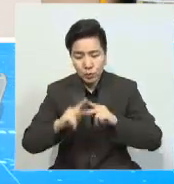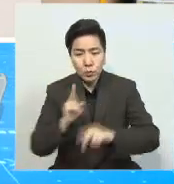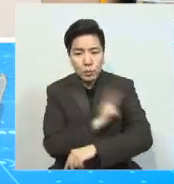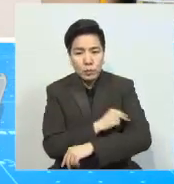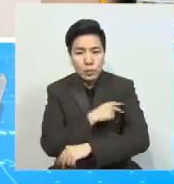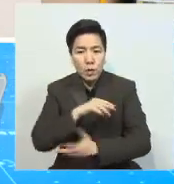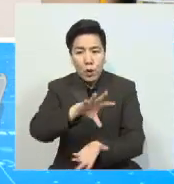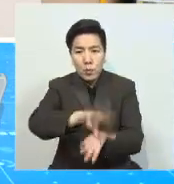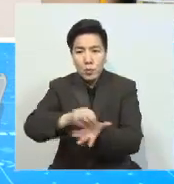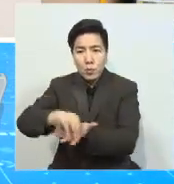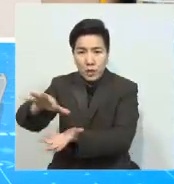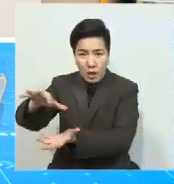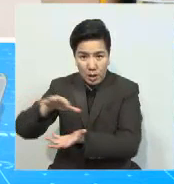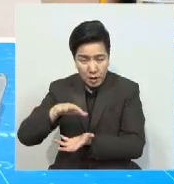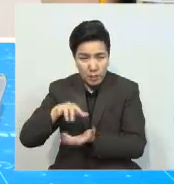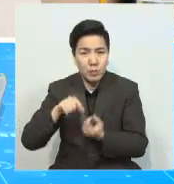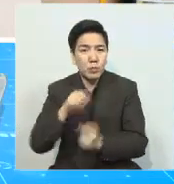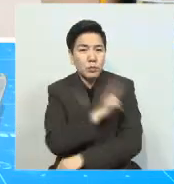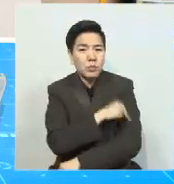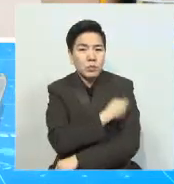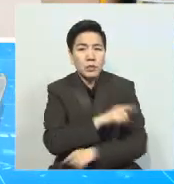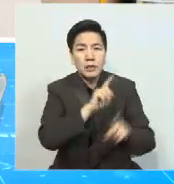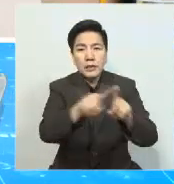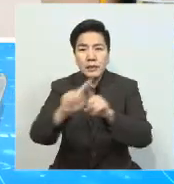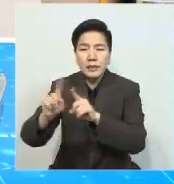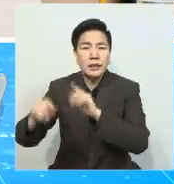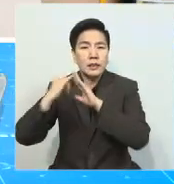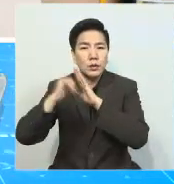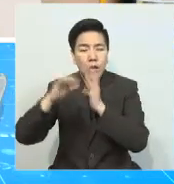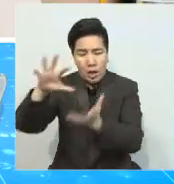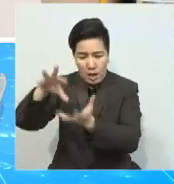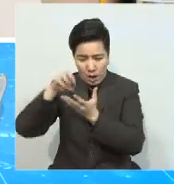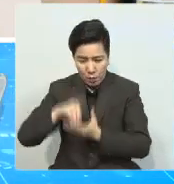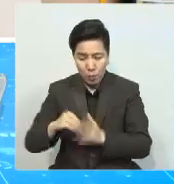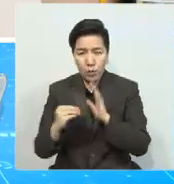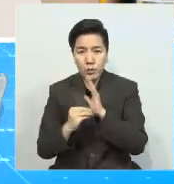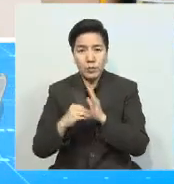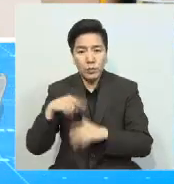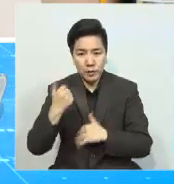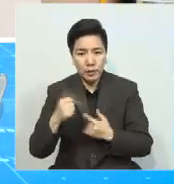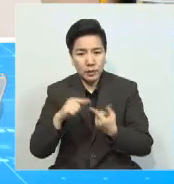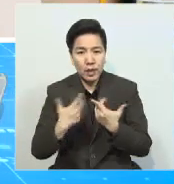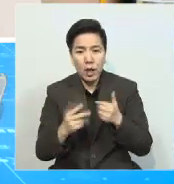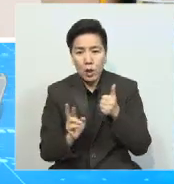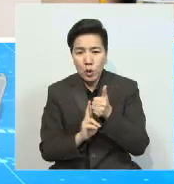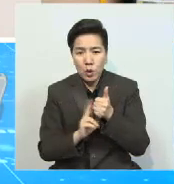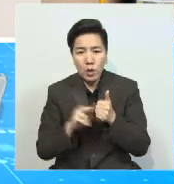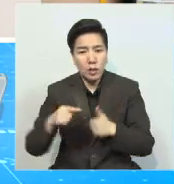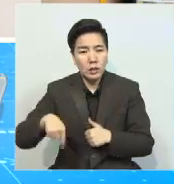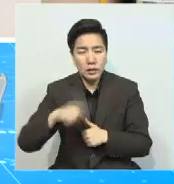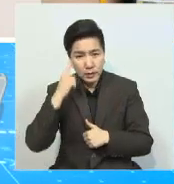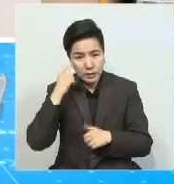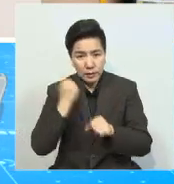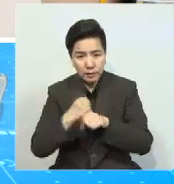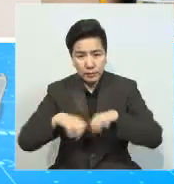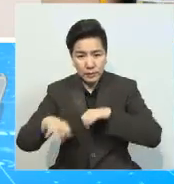ขรวบรวมมาจากในโรงพยาบาลที่อยู่ต่างจังหวัดเนี่ยเอาเข้ามาในกทมก่อนนะครับก็ตอนนี้ทางรองอธิบดีท่านก็ด